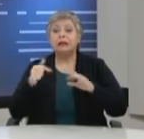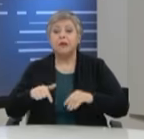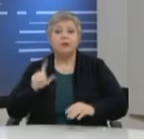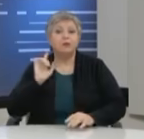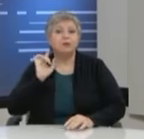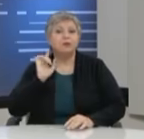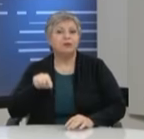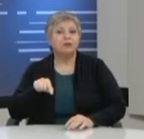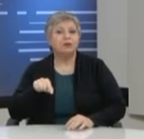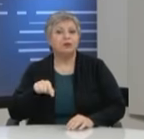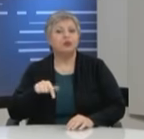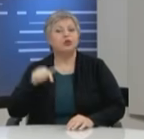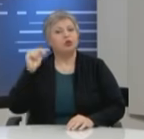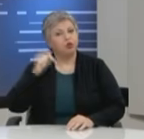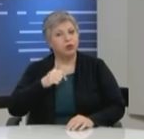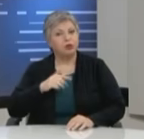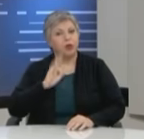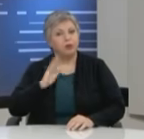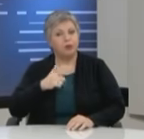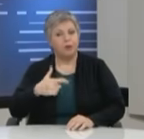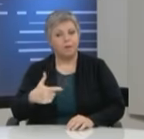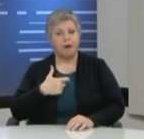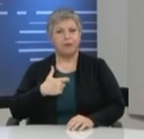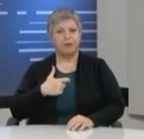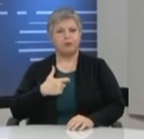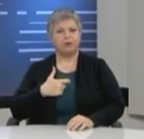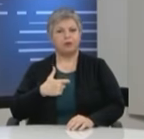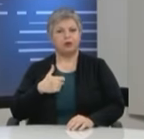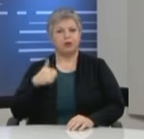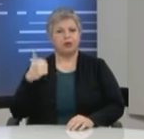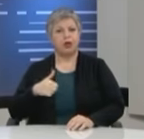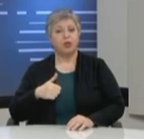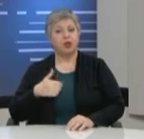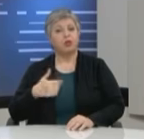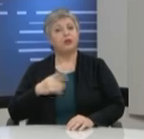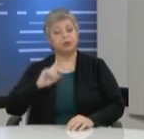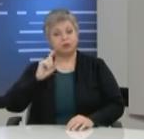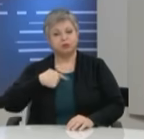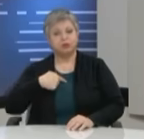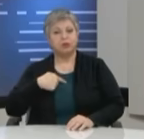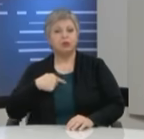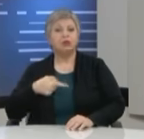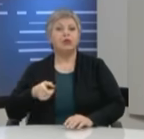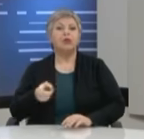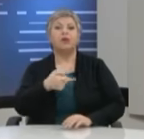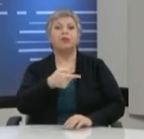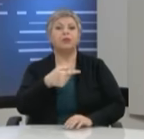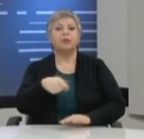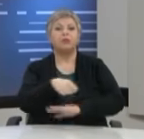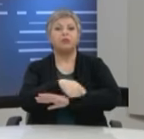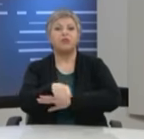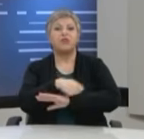να σημαίνει διεθνή απομόνωση και διεθνές δικαστήριο για τη χώρα μας. Το βάρος που θα